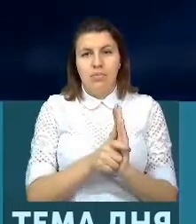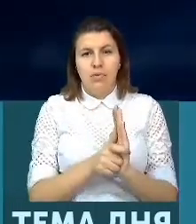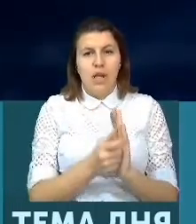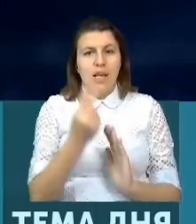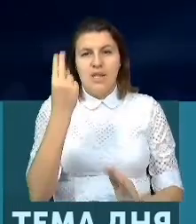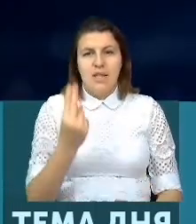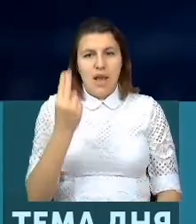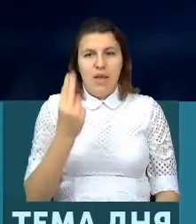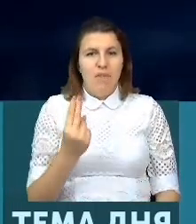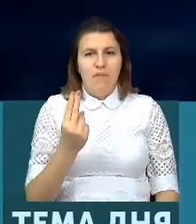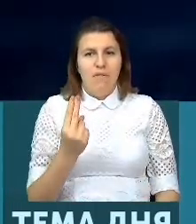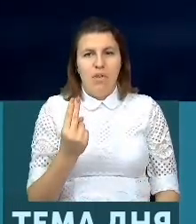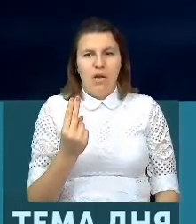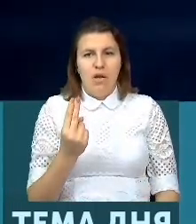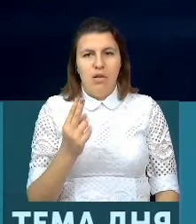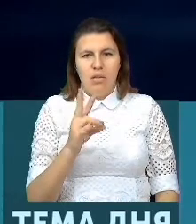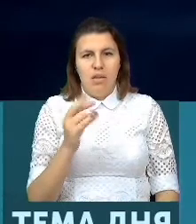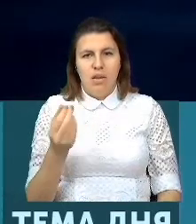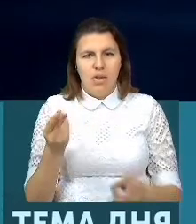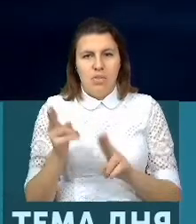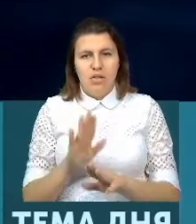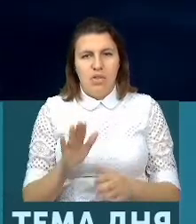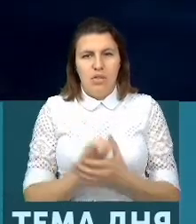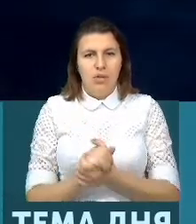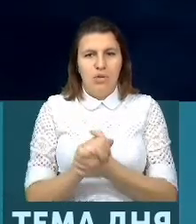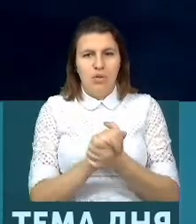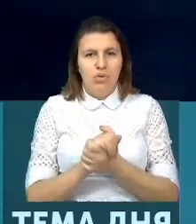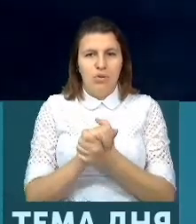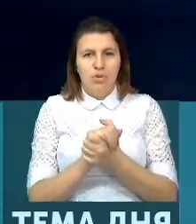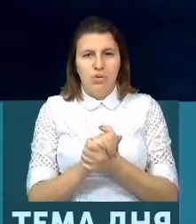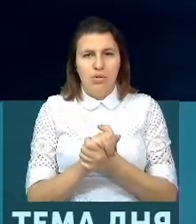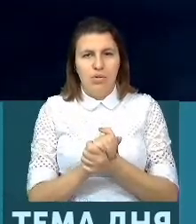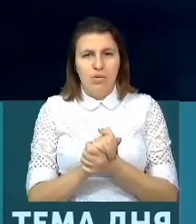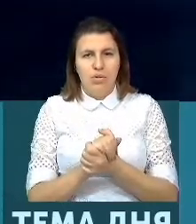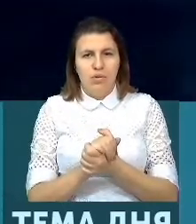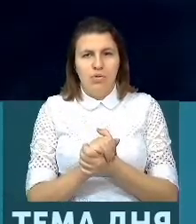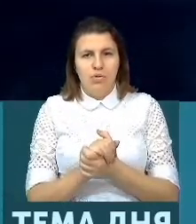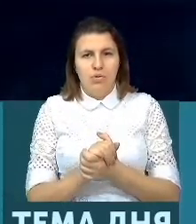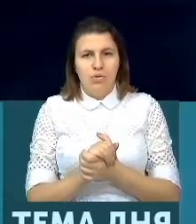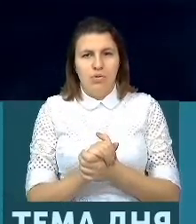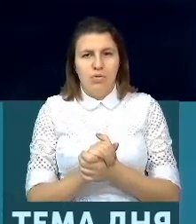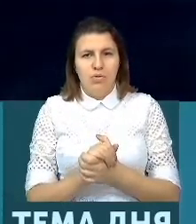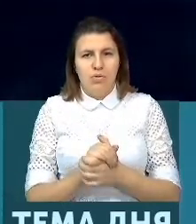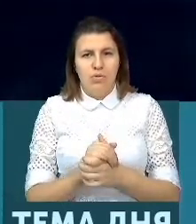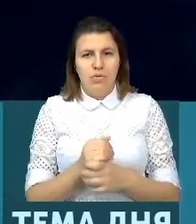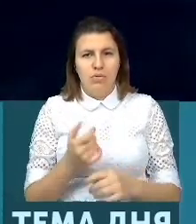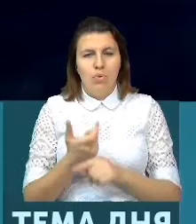осталось. И дружба – это прям очень интересный, вообще, это прям очень, очень